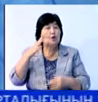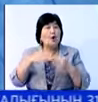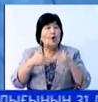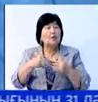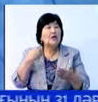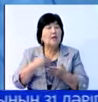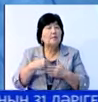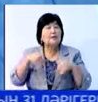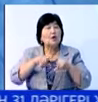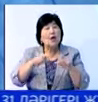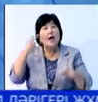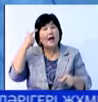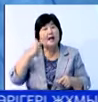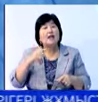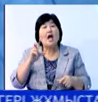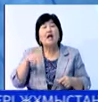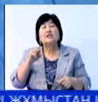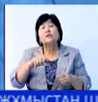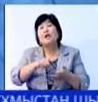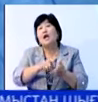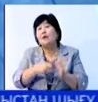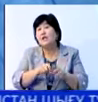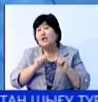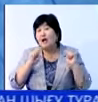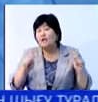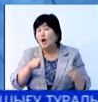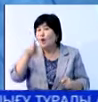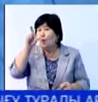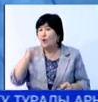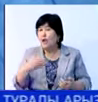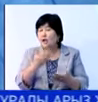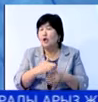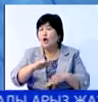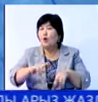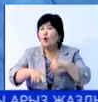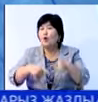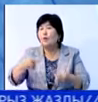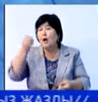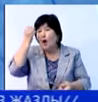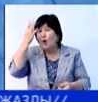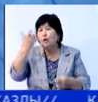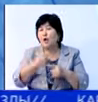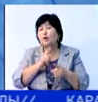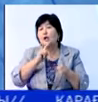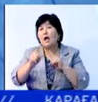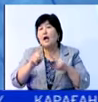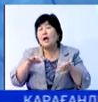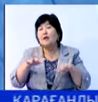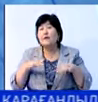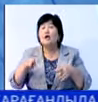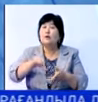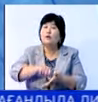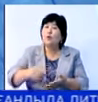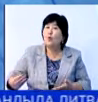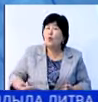және бизнес колледжінде ғылыми әдістемелік кабинет ашылды. Ал тұлға тағылымы ұрпаққа ұлағат атты таңдық конференцияда текті тұлғаның өмірі